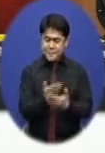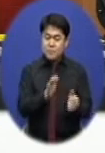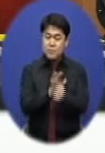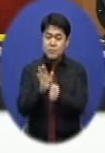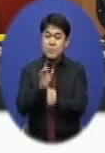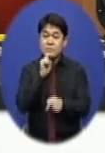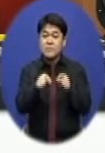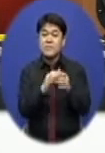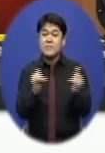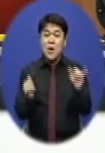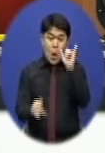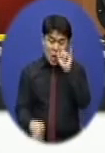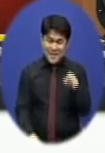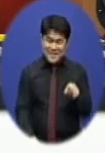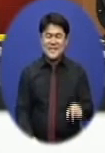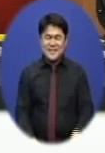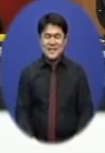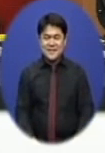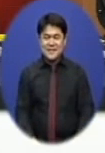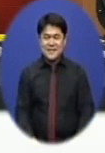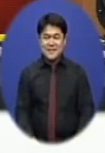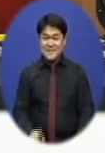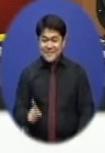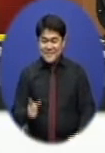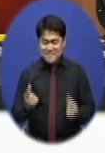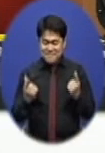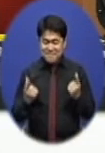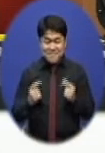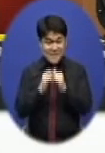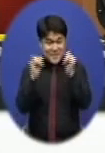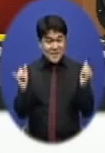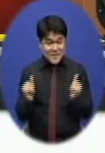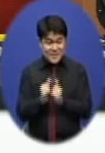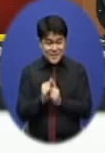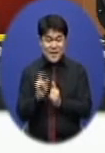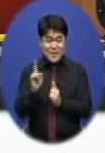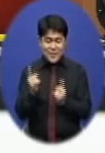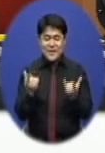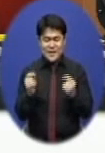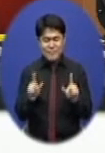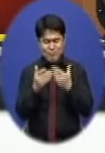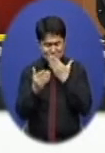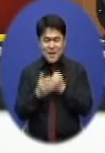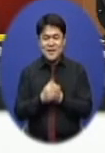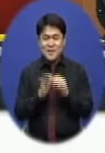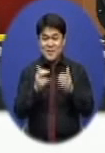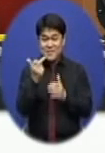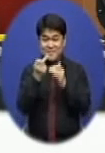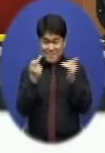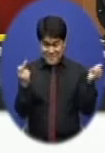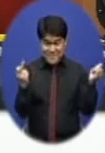함께 실천하는 분들이 있기 때문에 맞아요. 이렇게 함께 또 사회가 네. 이루어지는 것 같아요. 그렇습니다. 오늘 네.